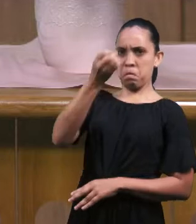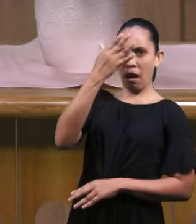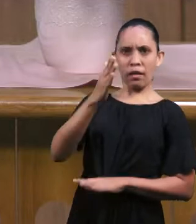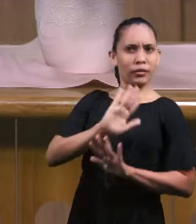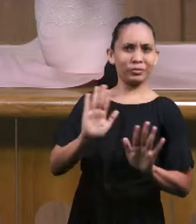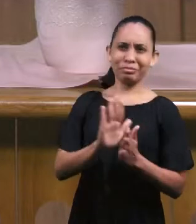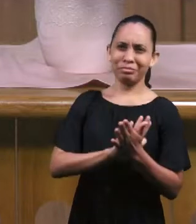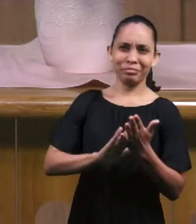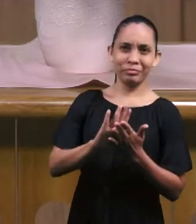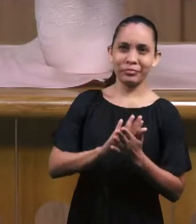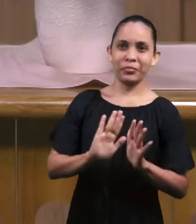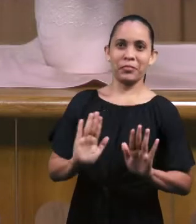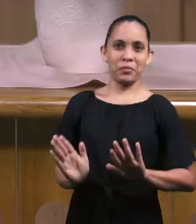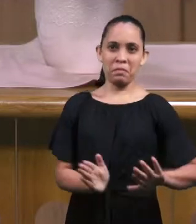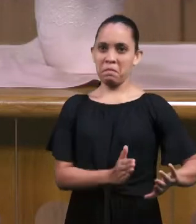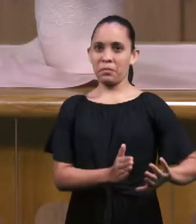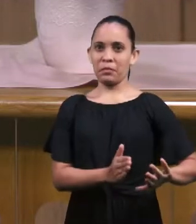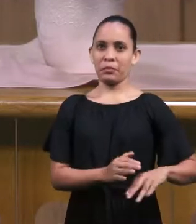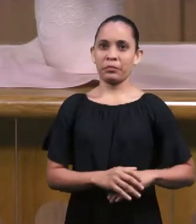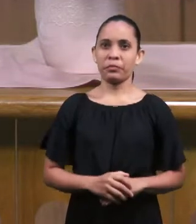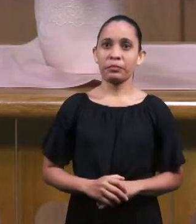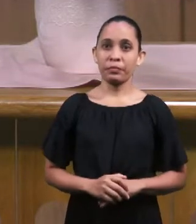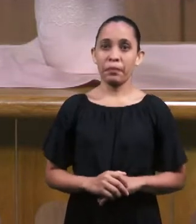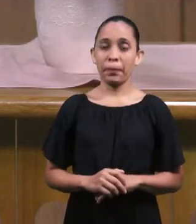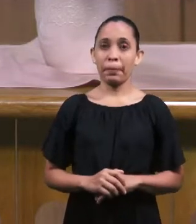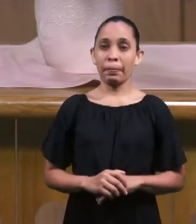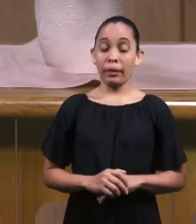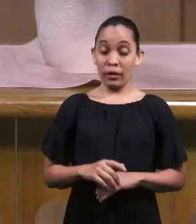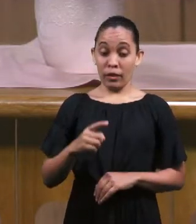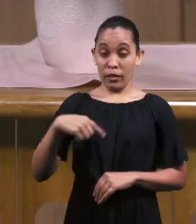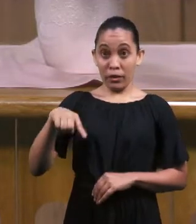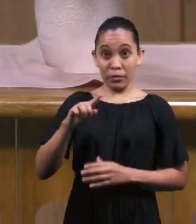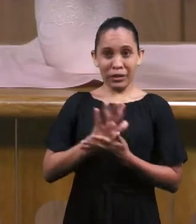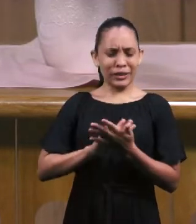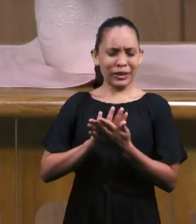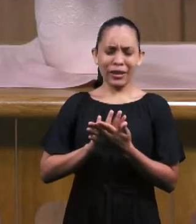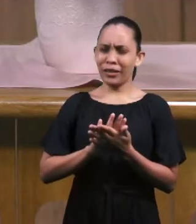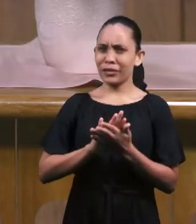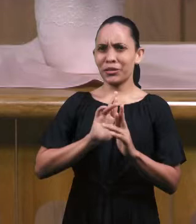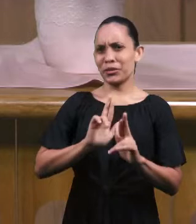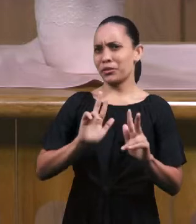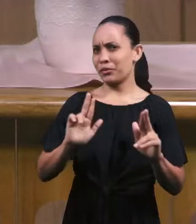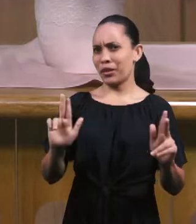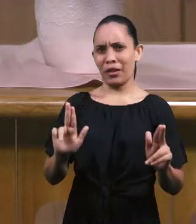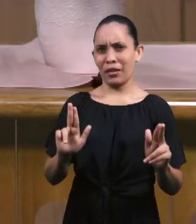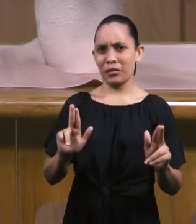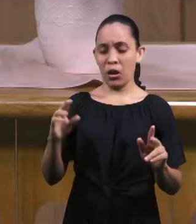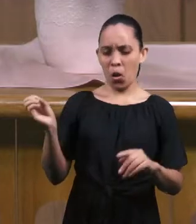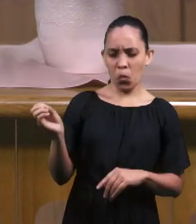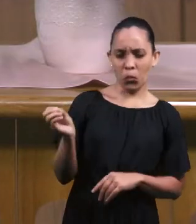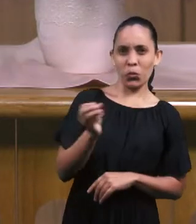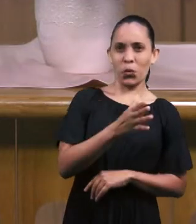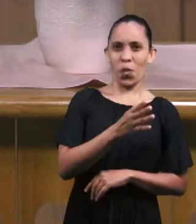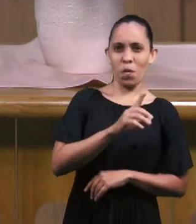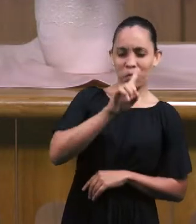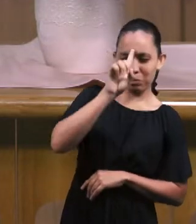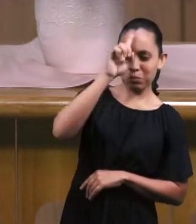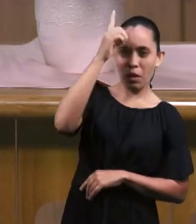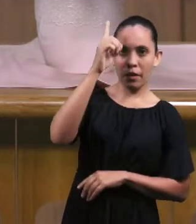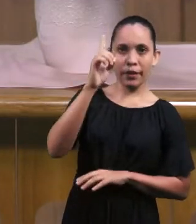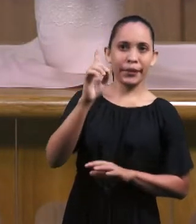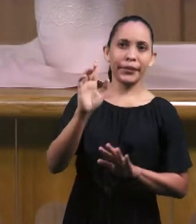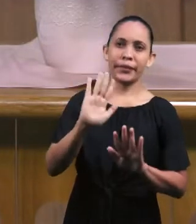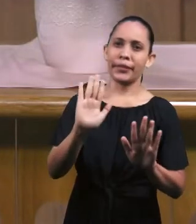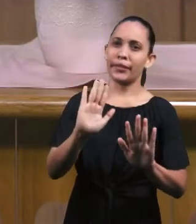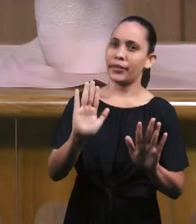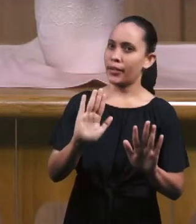l'obscurantisme. Donc il ne faisait rien différent. Il n'apportait rien de nouveau par rapport à l'évangile, il